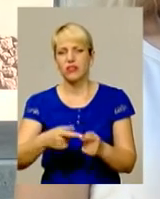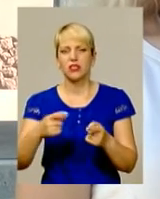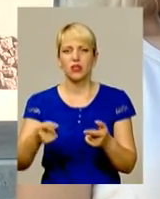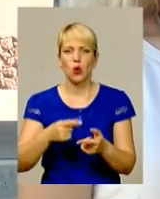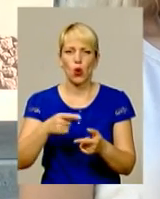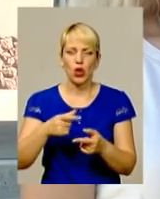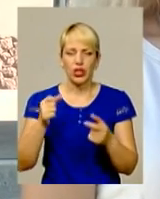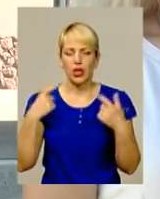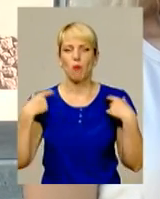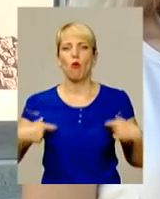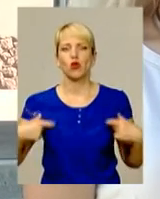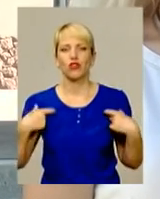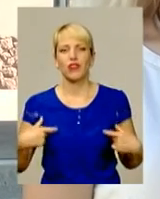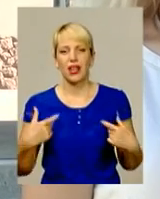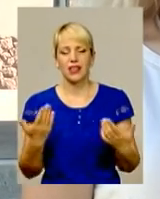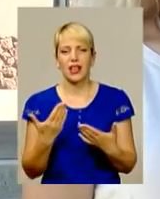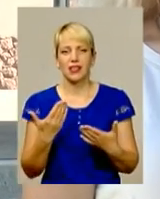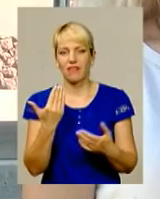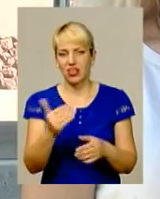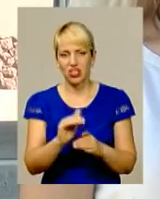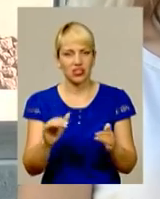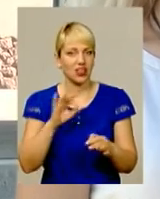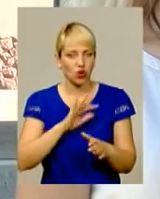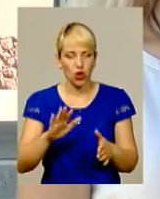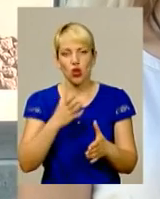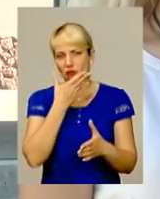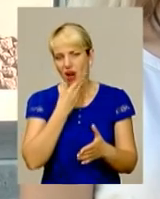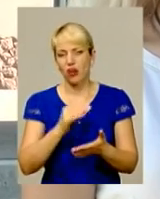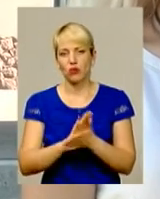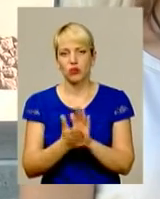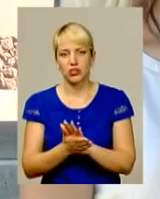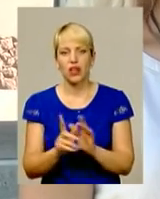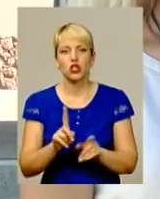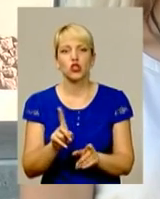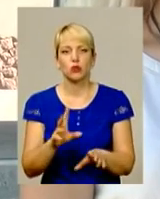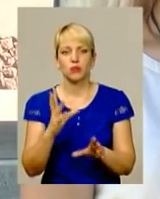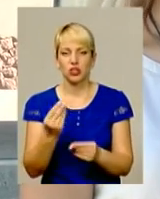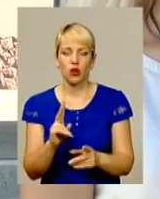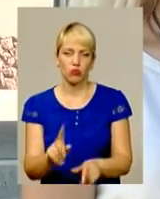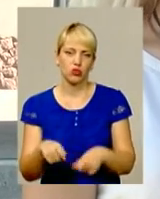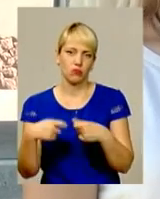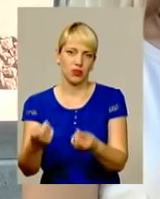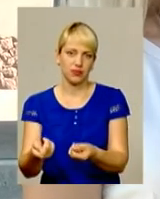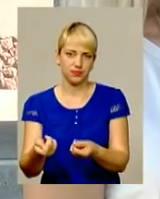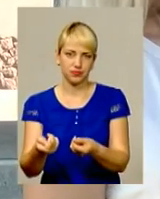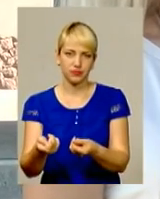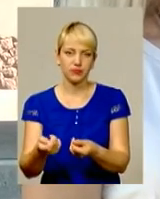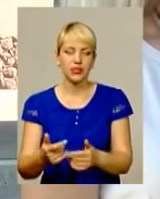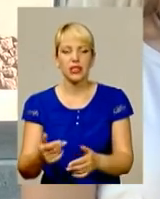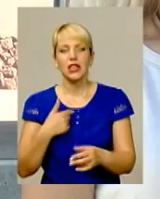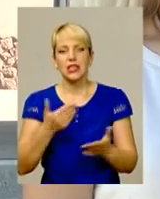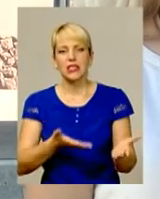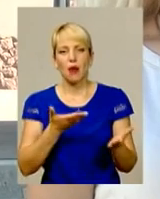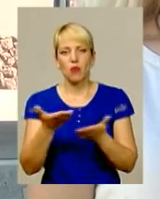також портфелі, якими ви або ваші діти вже не користуються, але знаходяться в хорошому стані, щоб ще комусь вони могли знадобитися. Запрошуємо